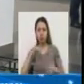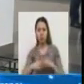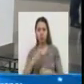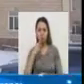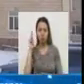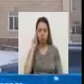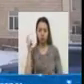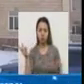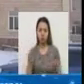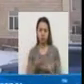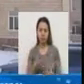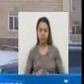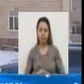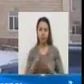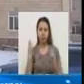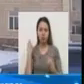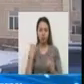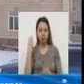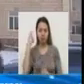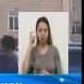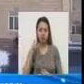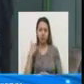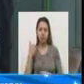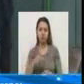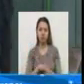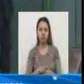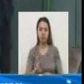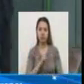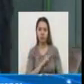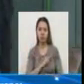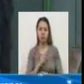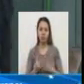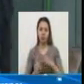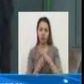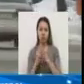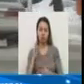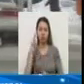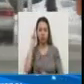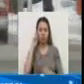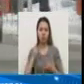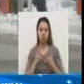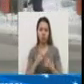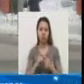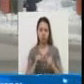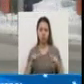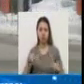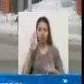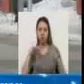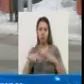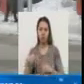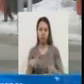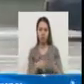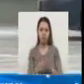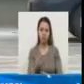маңызды. Бүгінгі таңда елбасы жолдауын жүзеге асыруға бағытталған жұмыстар қолға алынды. Ал білім беру саласын жаңғырту еліміздің даму